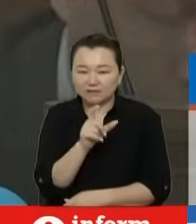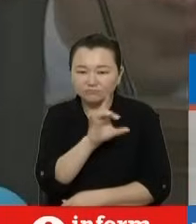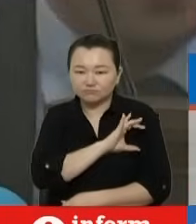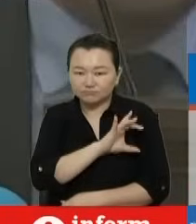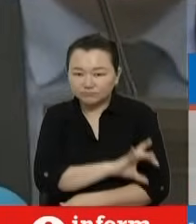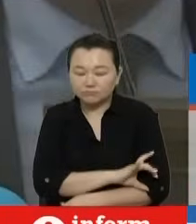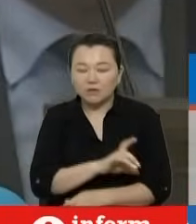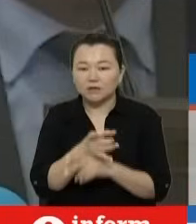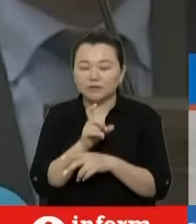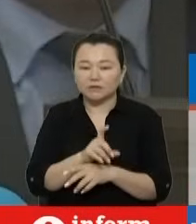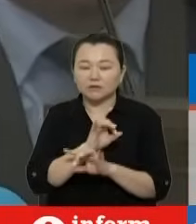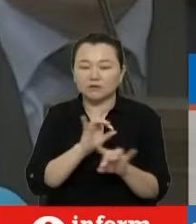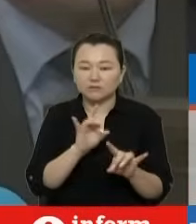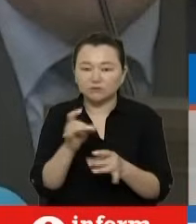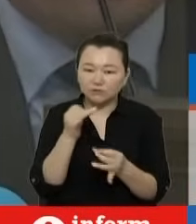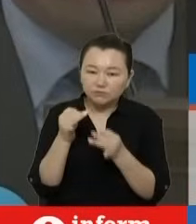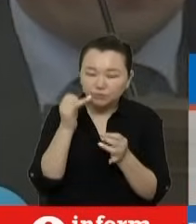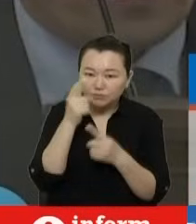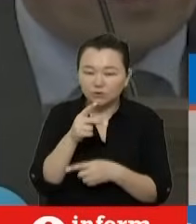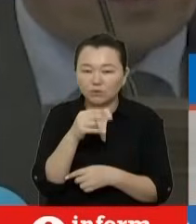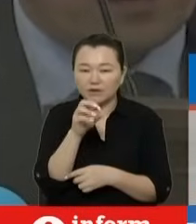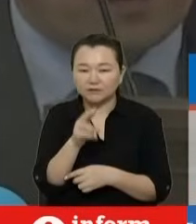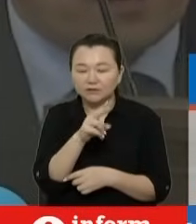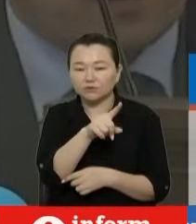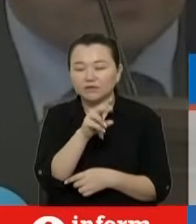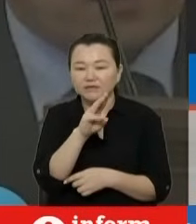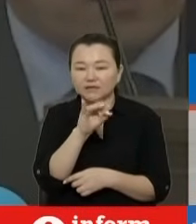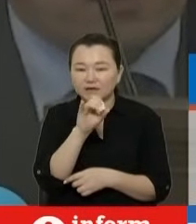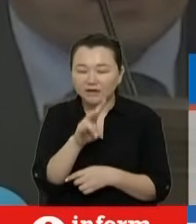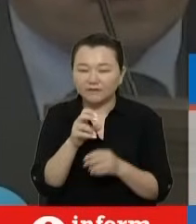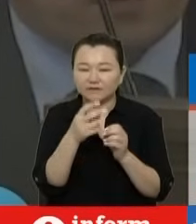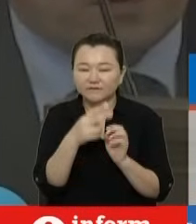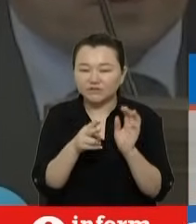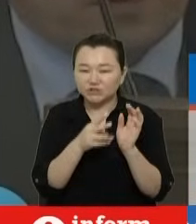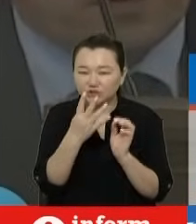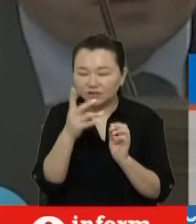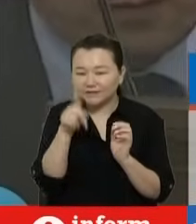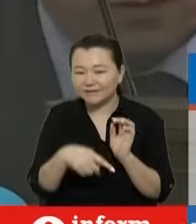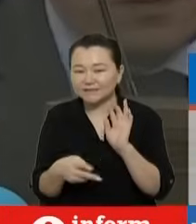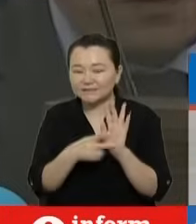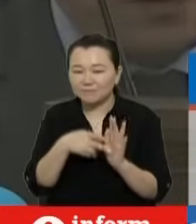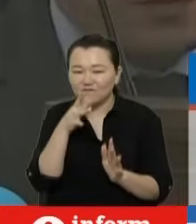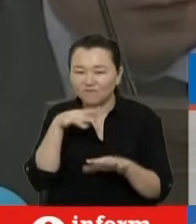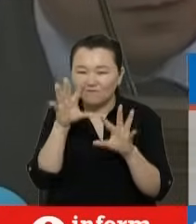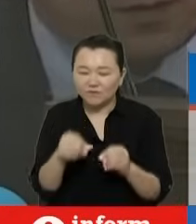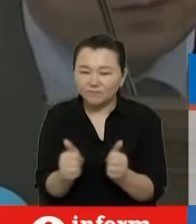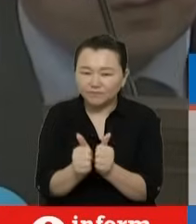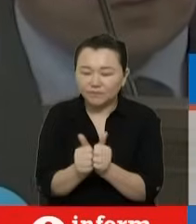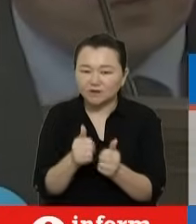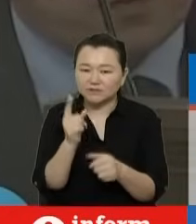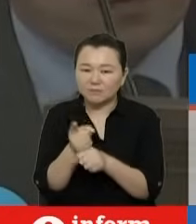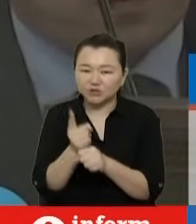разговора она рассказывала о том, что Куандык тиран, он 24/7 находится рядом с ней, не разрешает ей общаться с